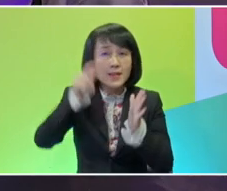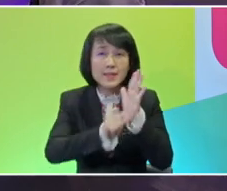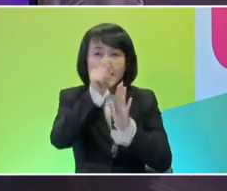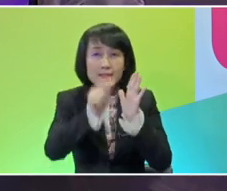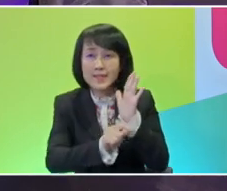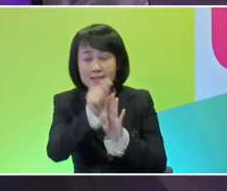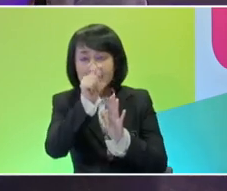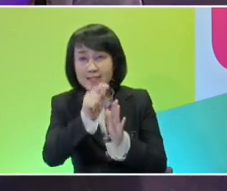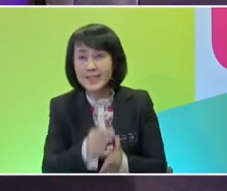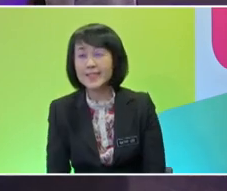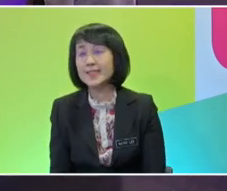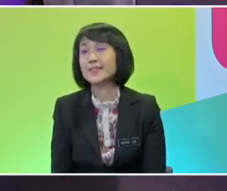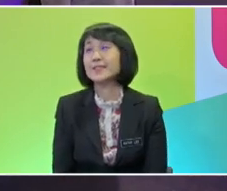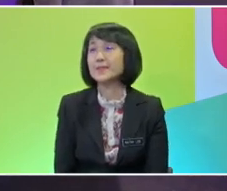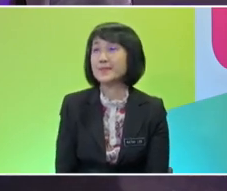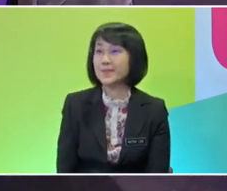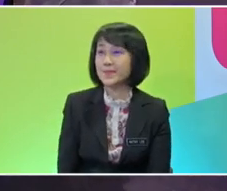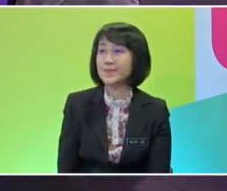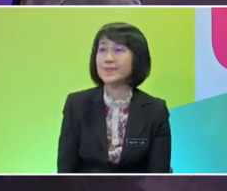pokok bunga